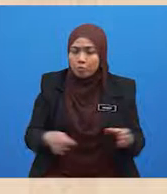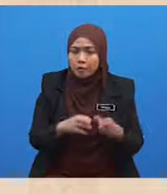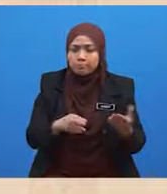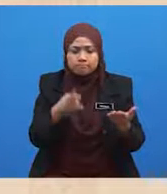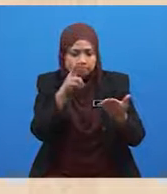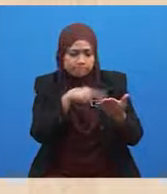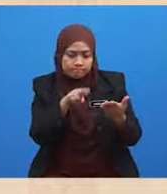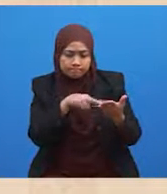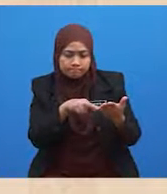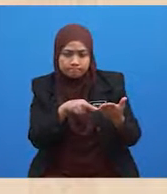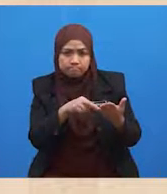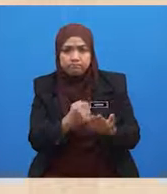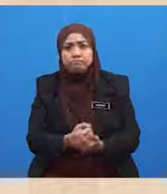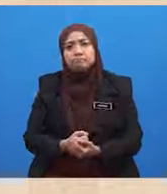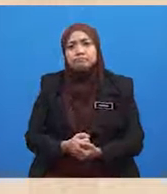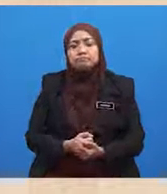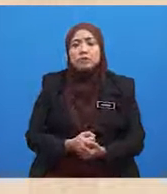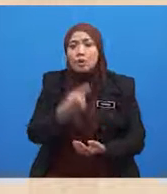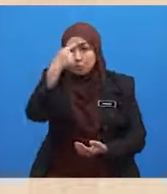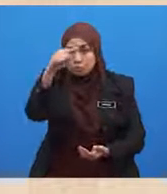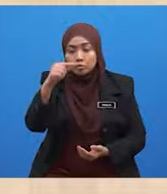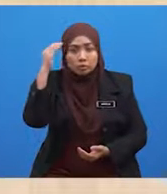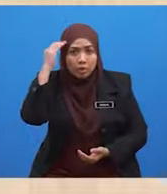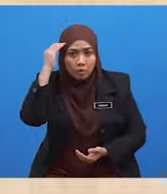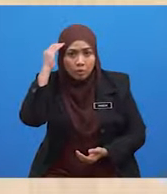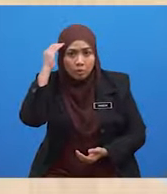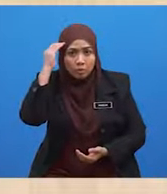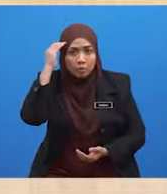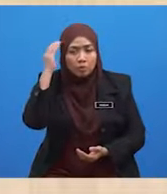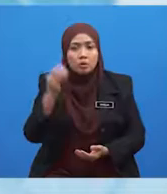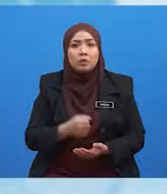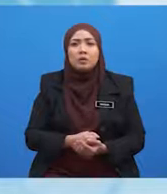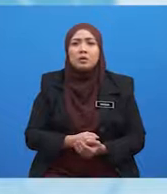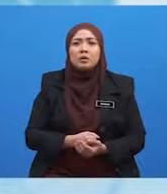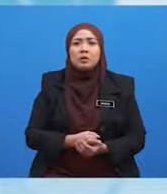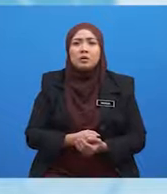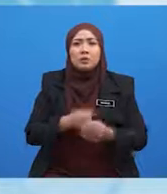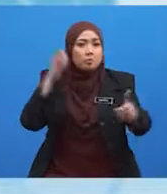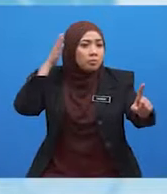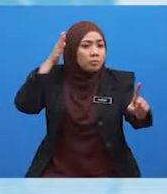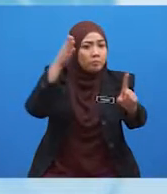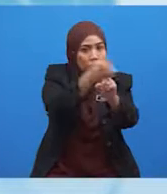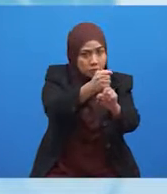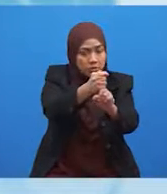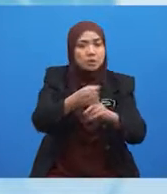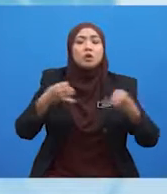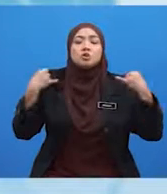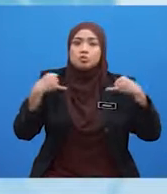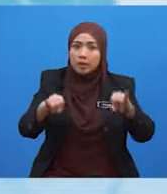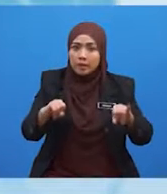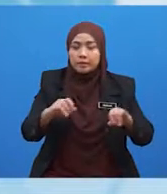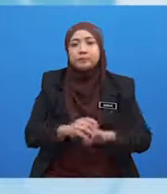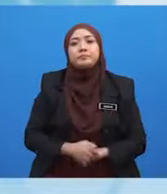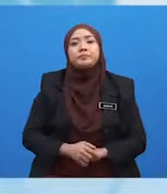permintaan untuk mengenal pasti potensi jualan analisis ini dilakukan untuk mengetahui